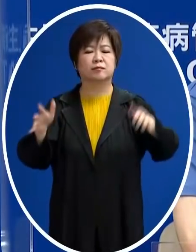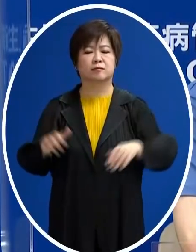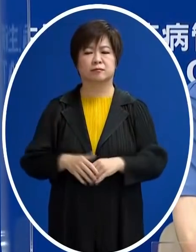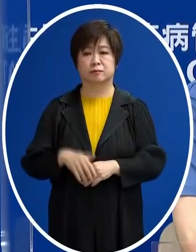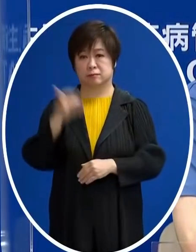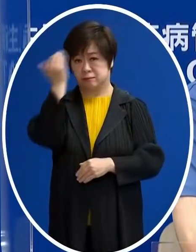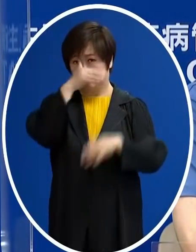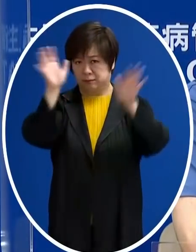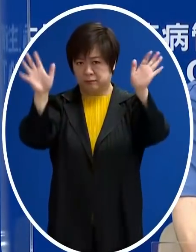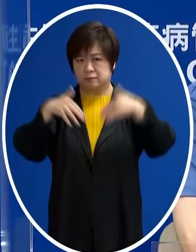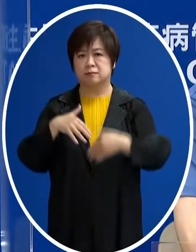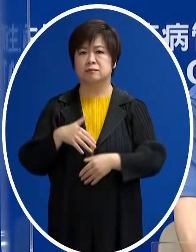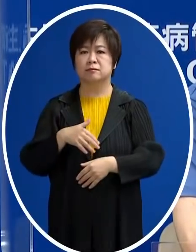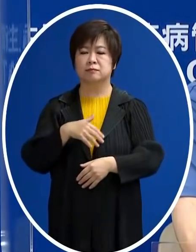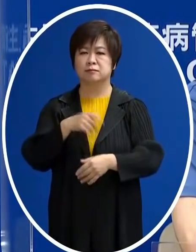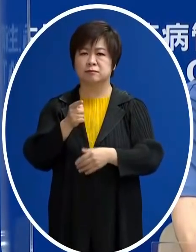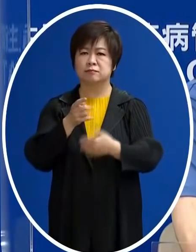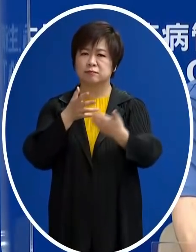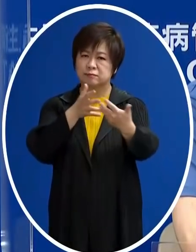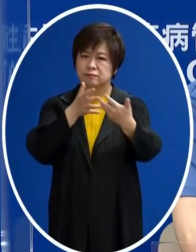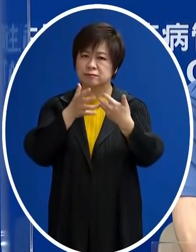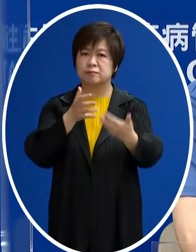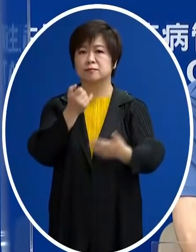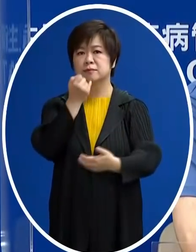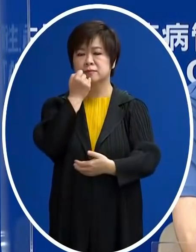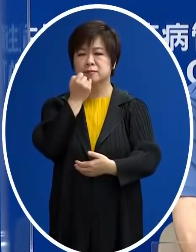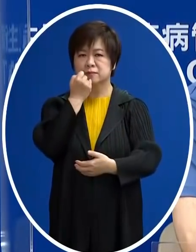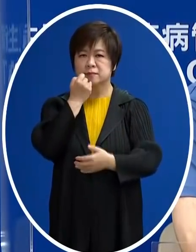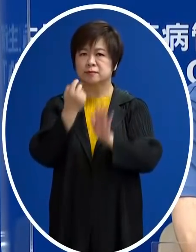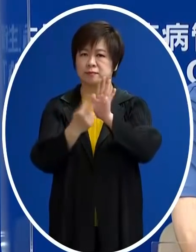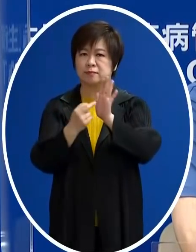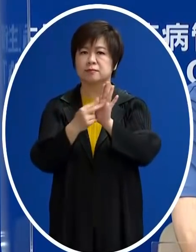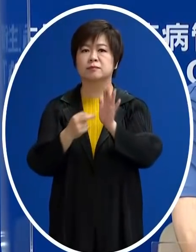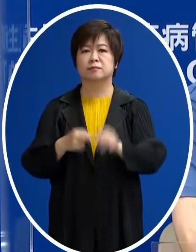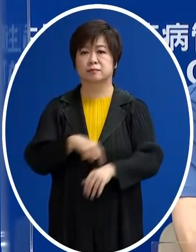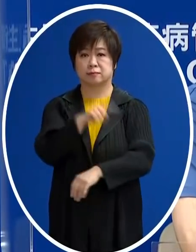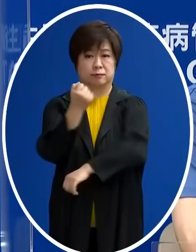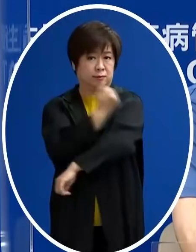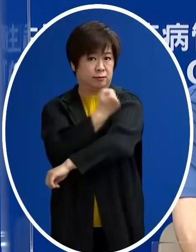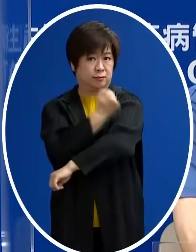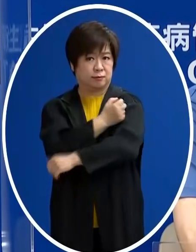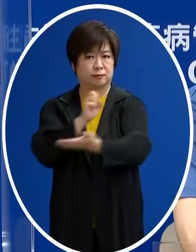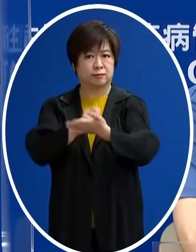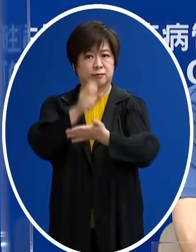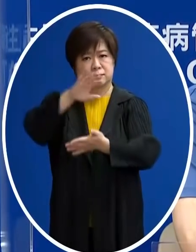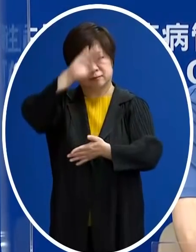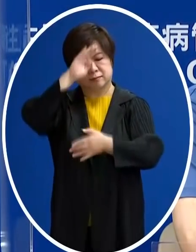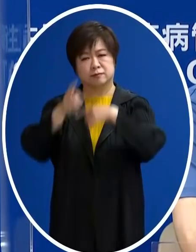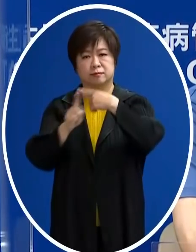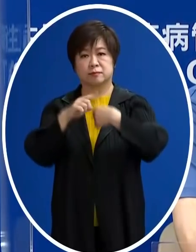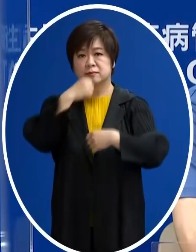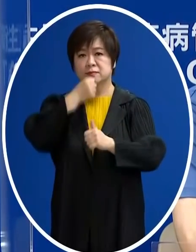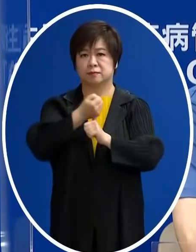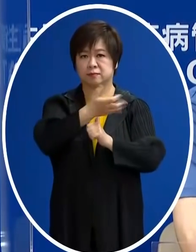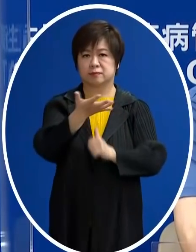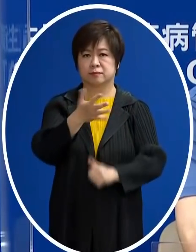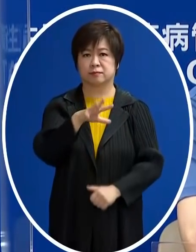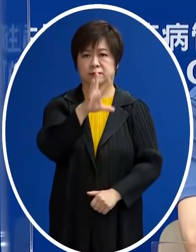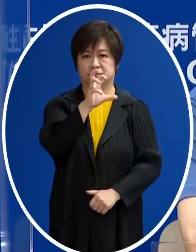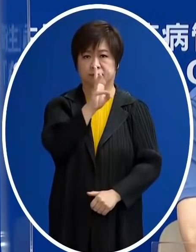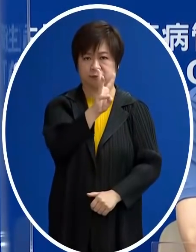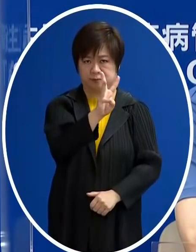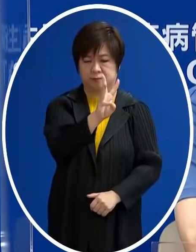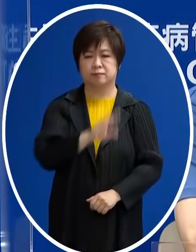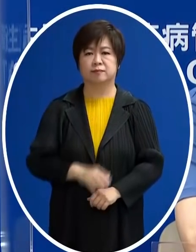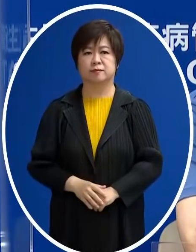这次的记者会，好，就让大家也辛苦了哈。那今天报告的确定病例，好，本土的病例有